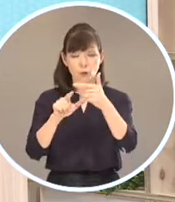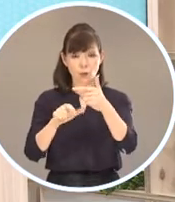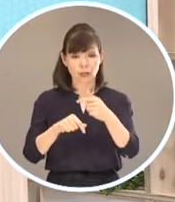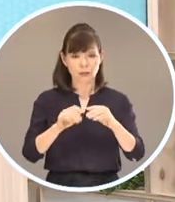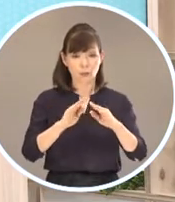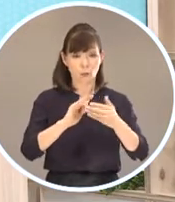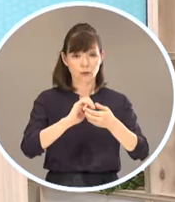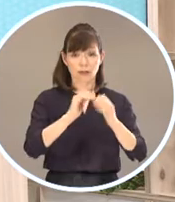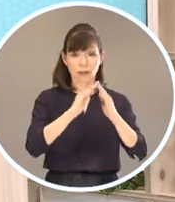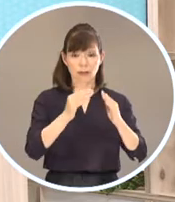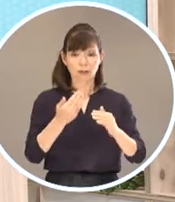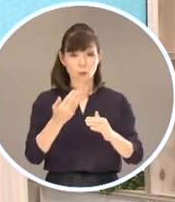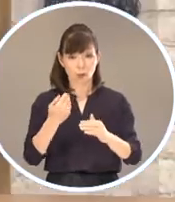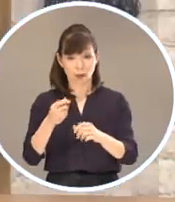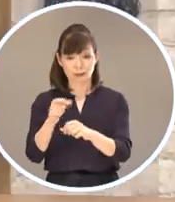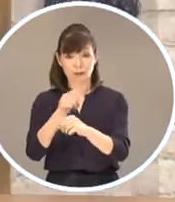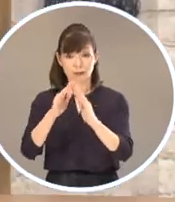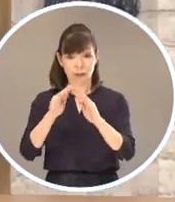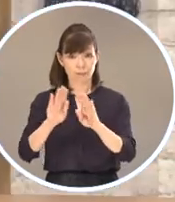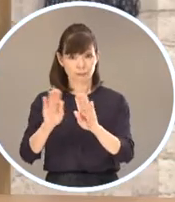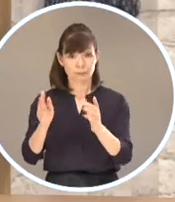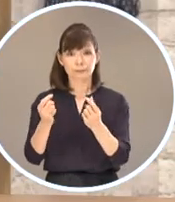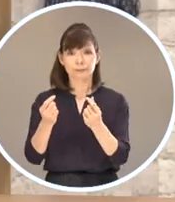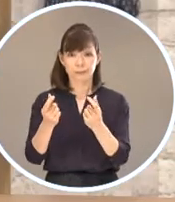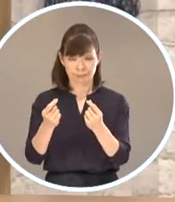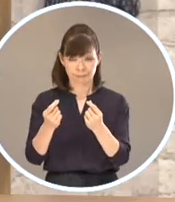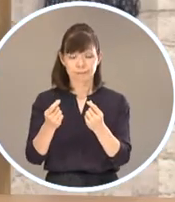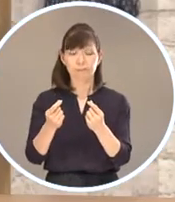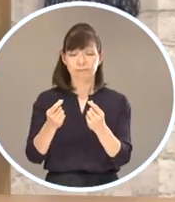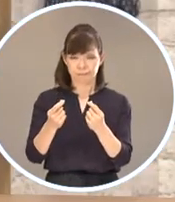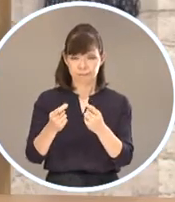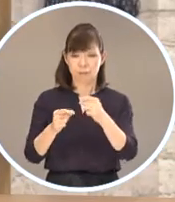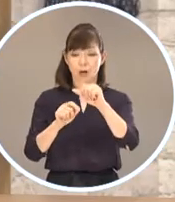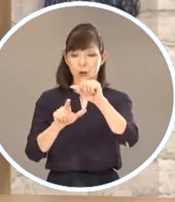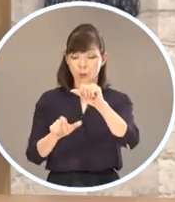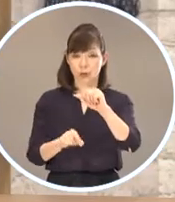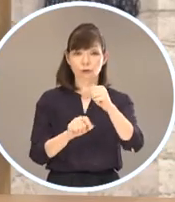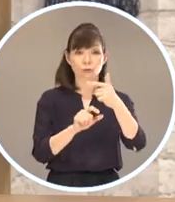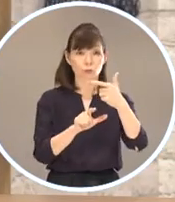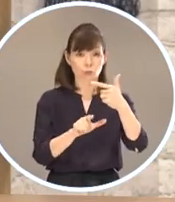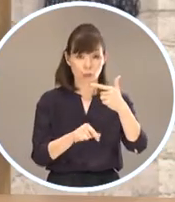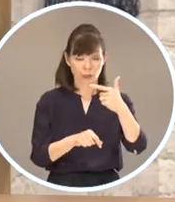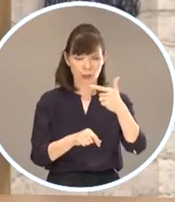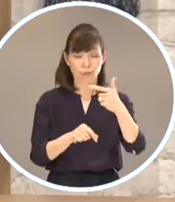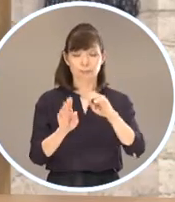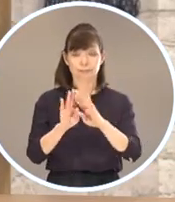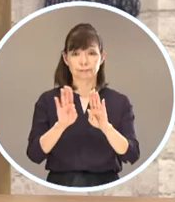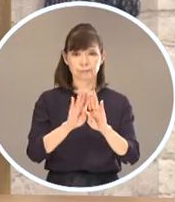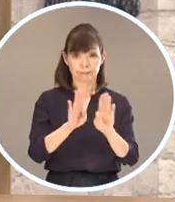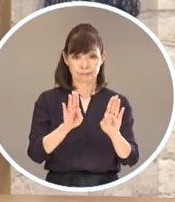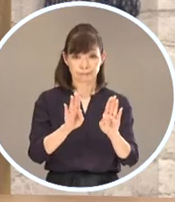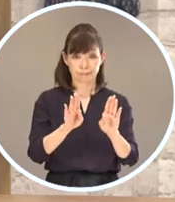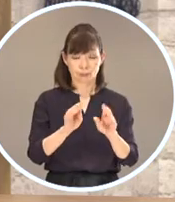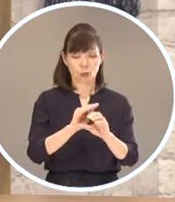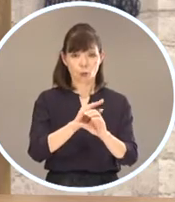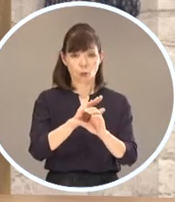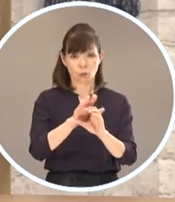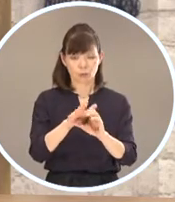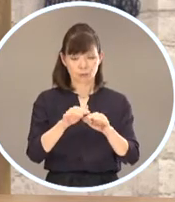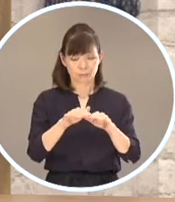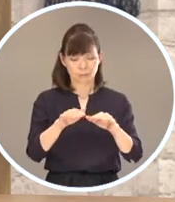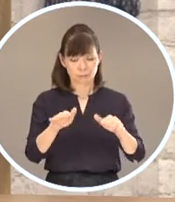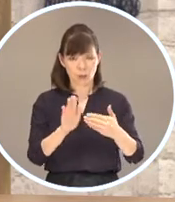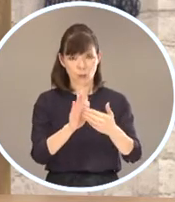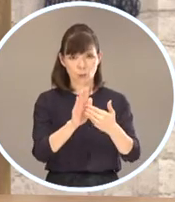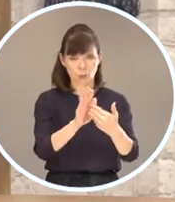に臨時会がありましたね。 そうですね、5月と6月の2回開催をされたわけですけれども、まあ、主に新型コロナウイルス感染拡